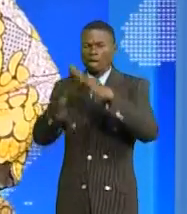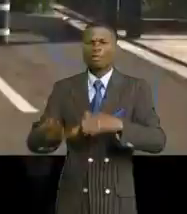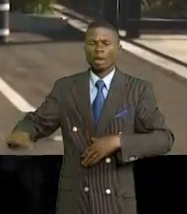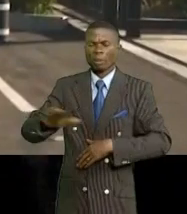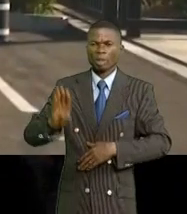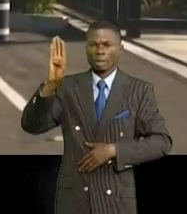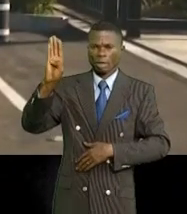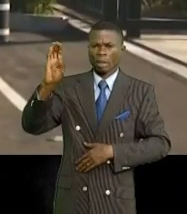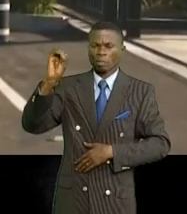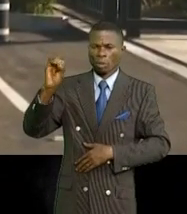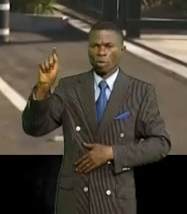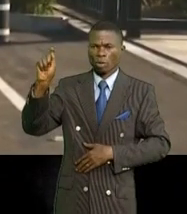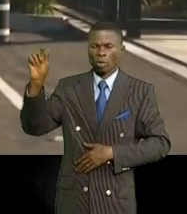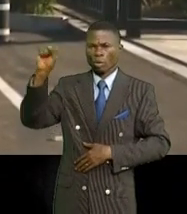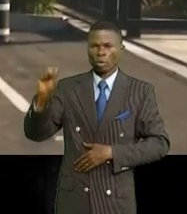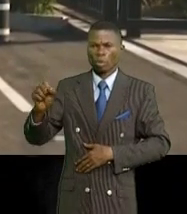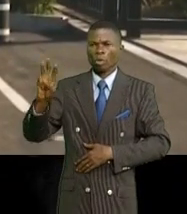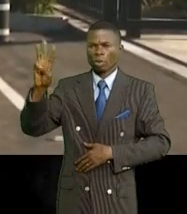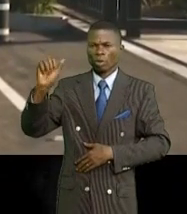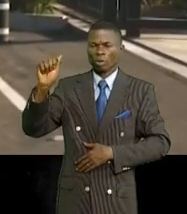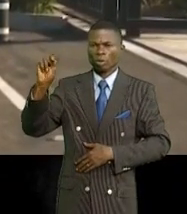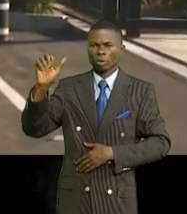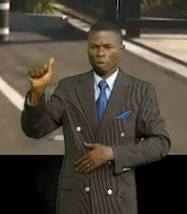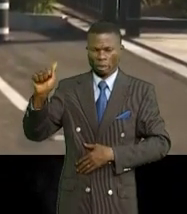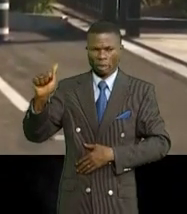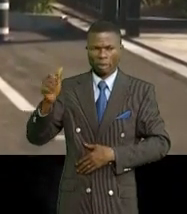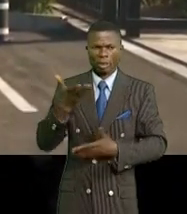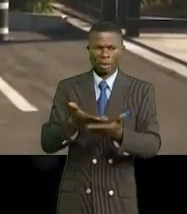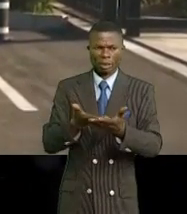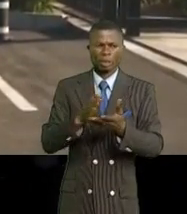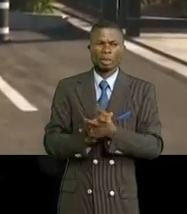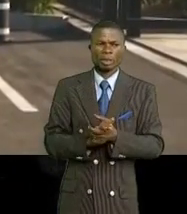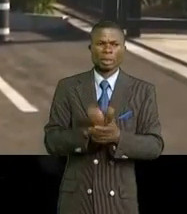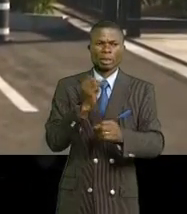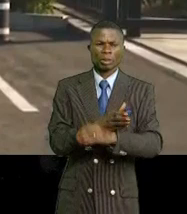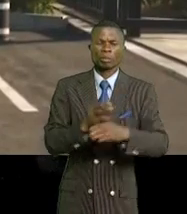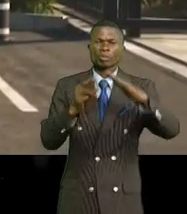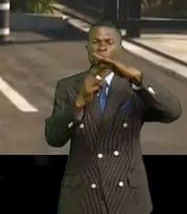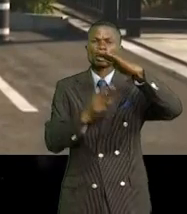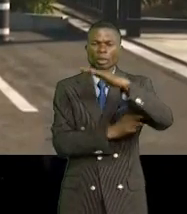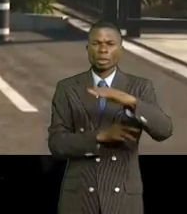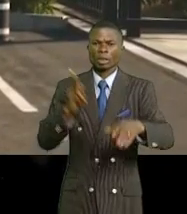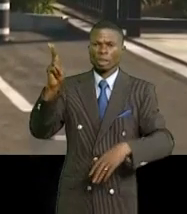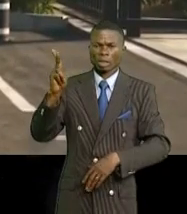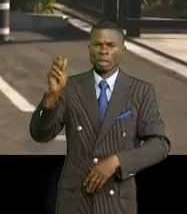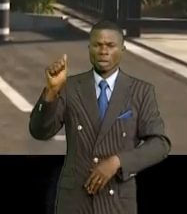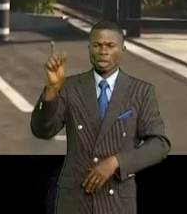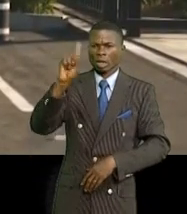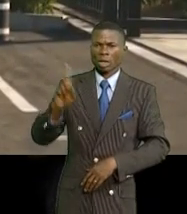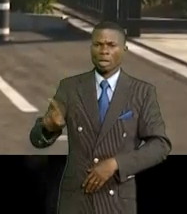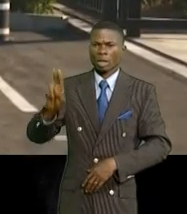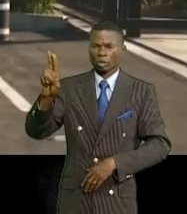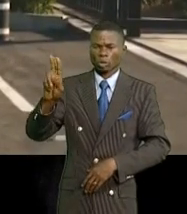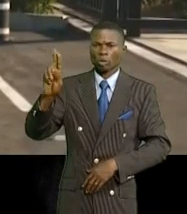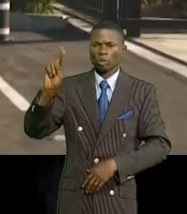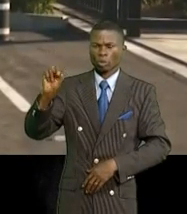Regardez. The dam is over, comme disent les Anglais, c'est fait. Le pont Kazungula est